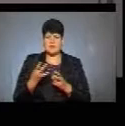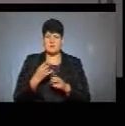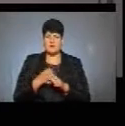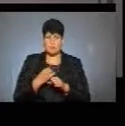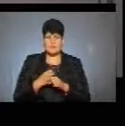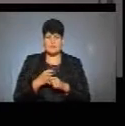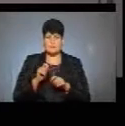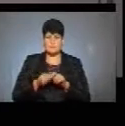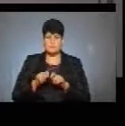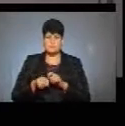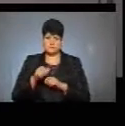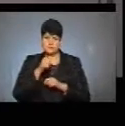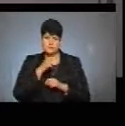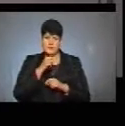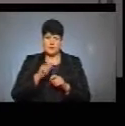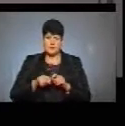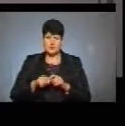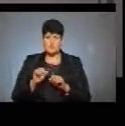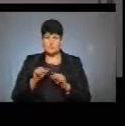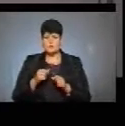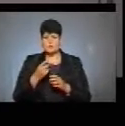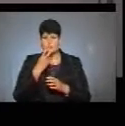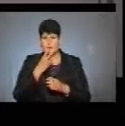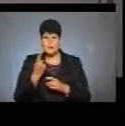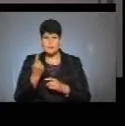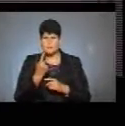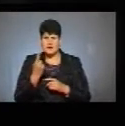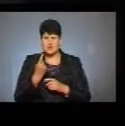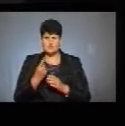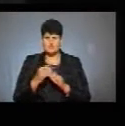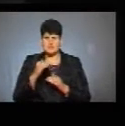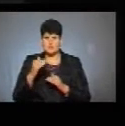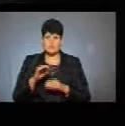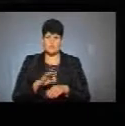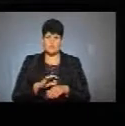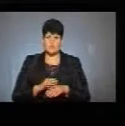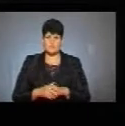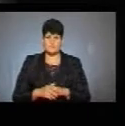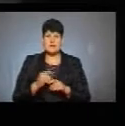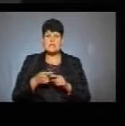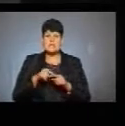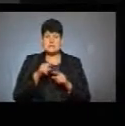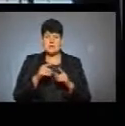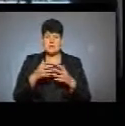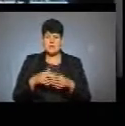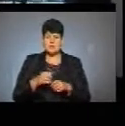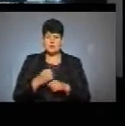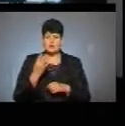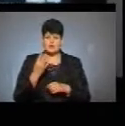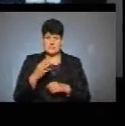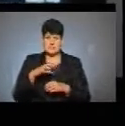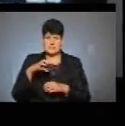знімки, щоб в динаміці ми могли виявити перші стадії захворювання. Цей апарат виробляє 4 знімки